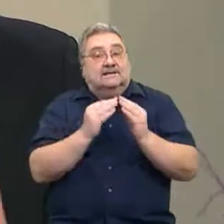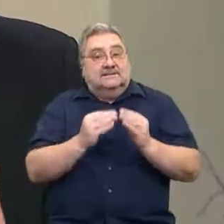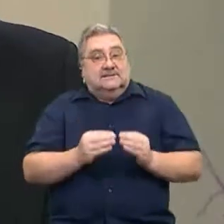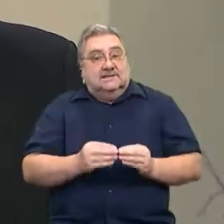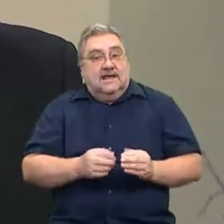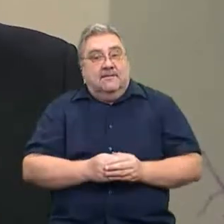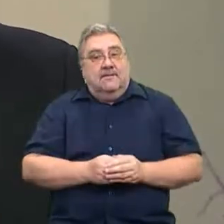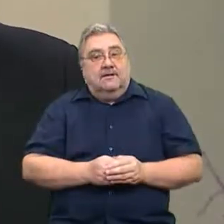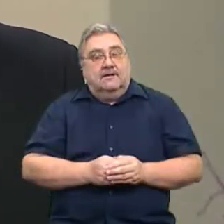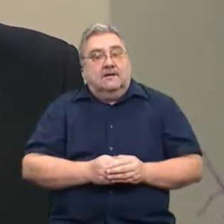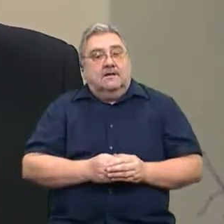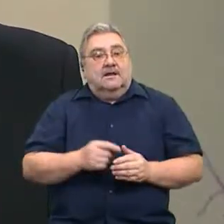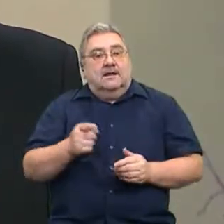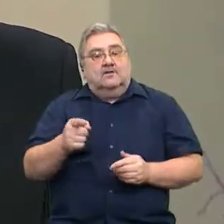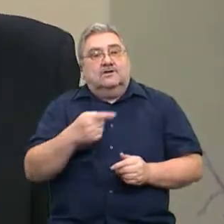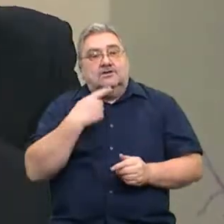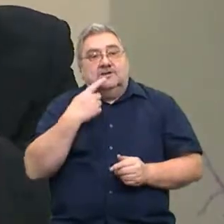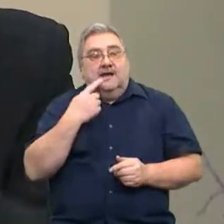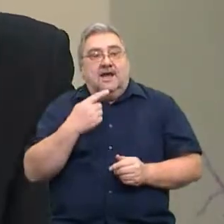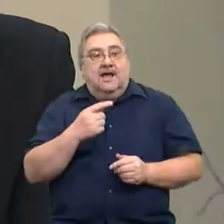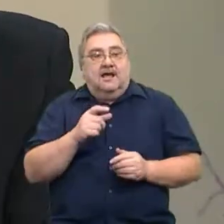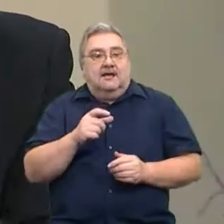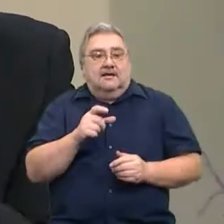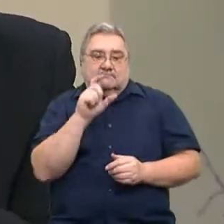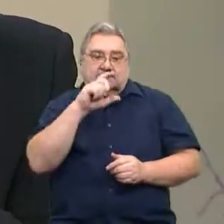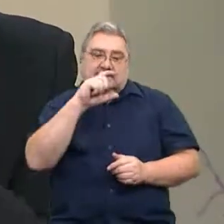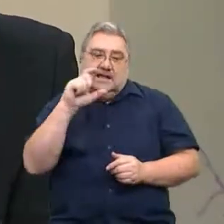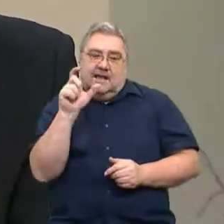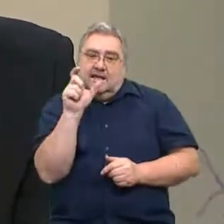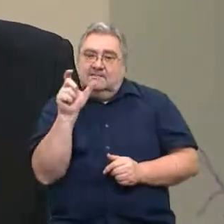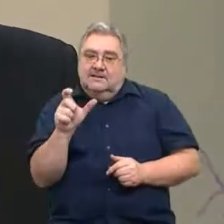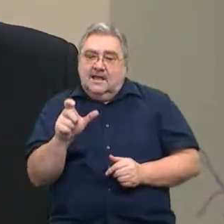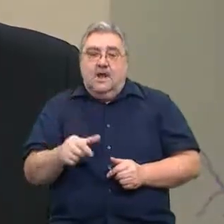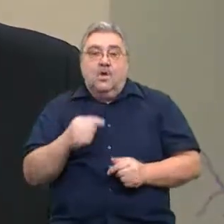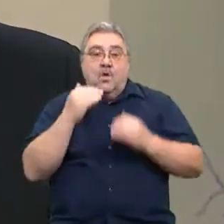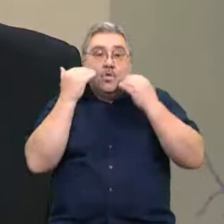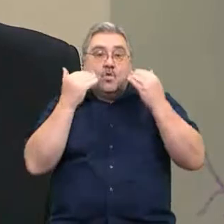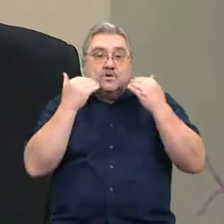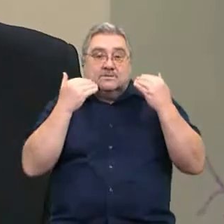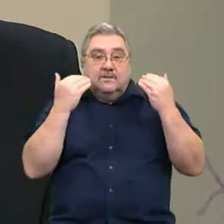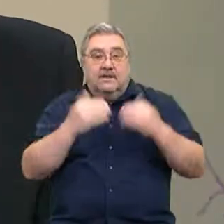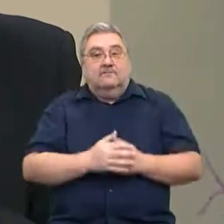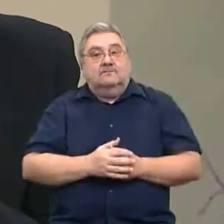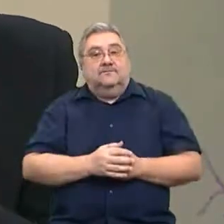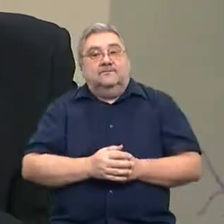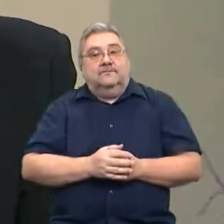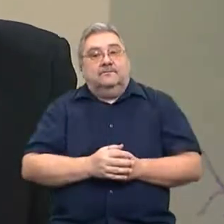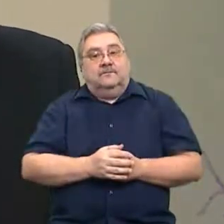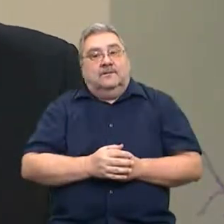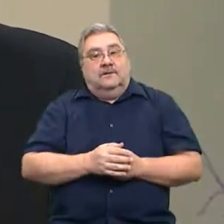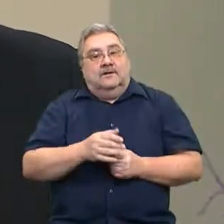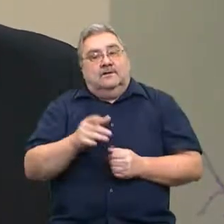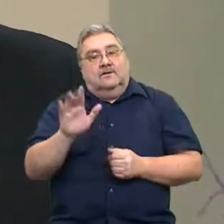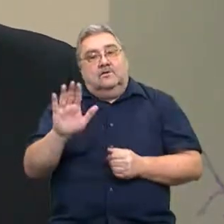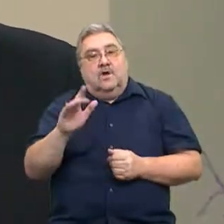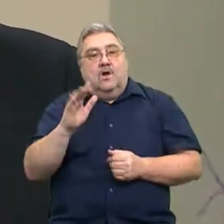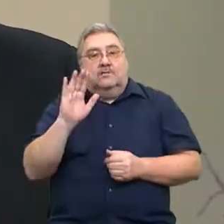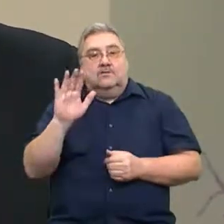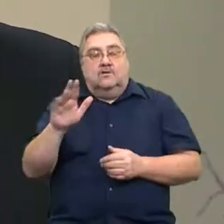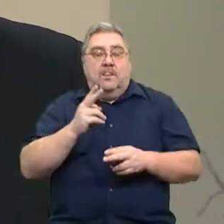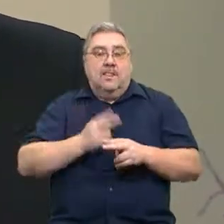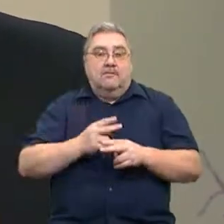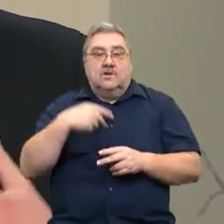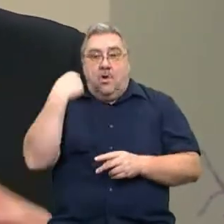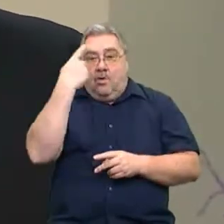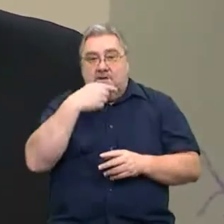jakoby design úsměvu, že se prostě ten design tomu pacientovi do toho jeho obličeje